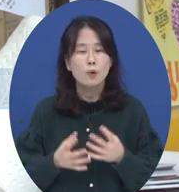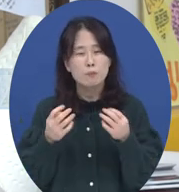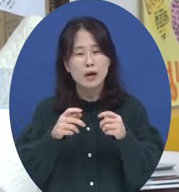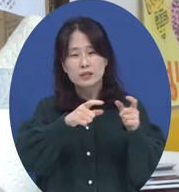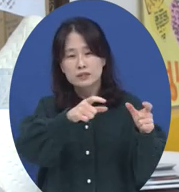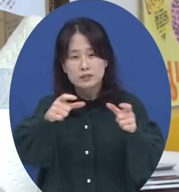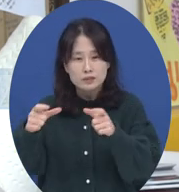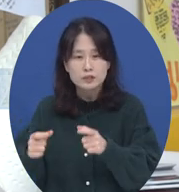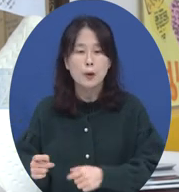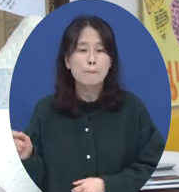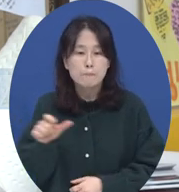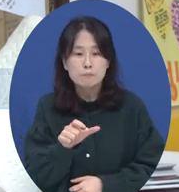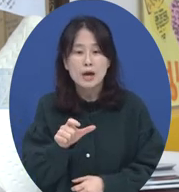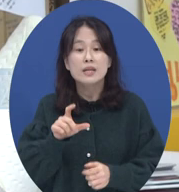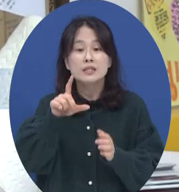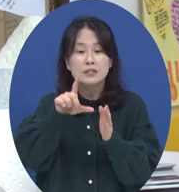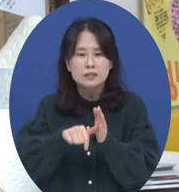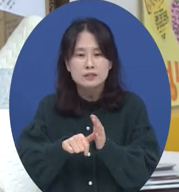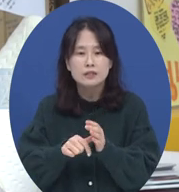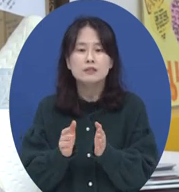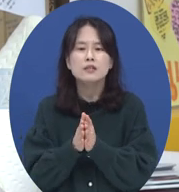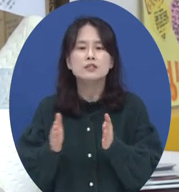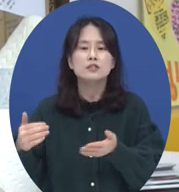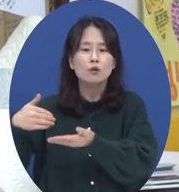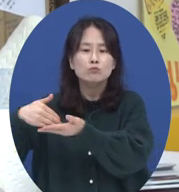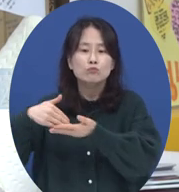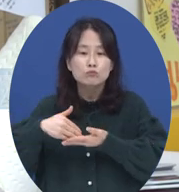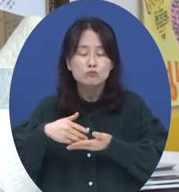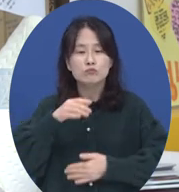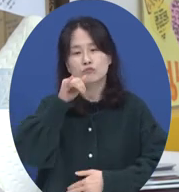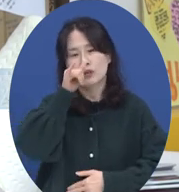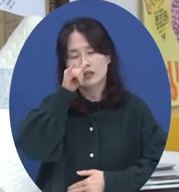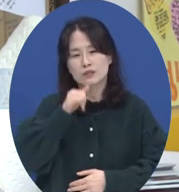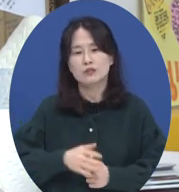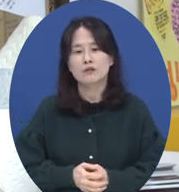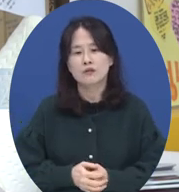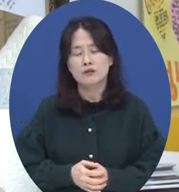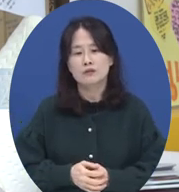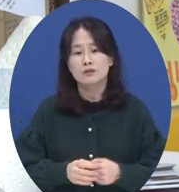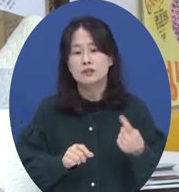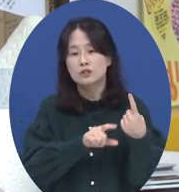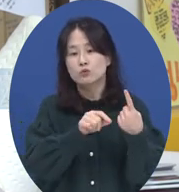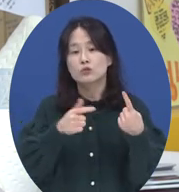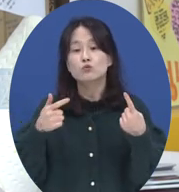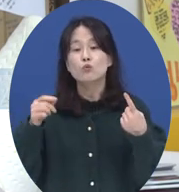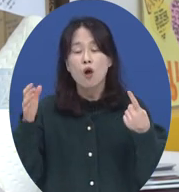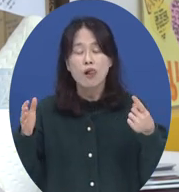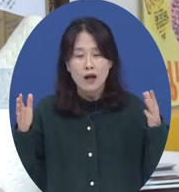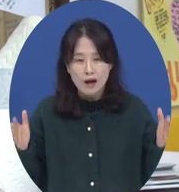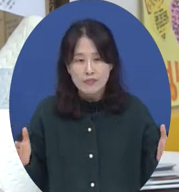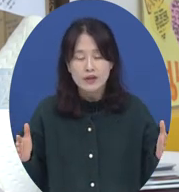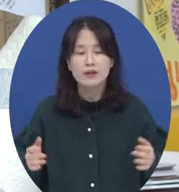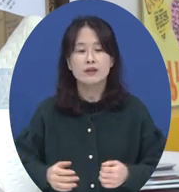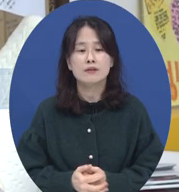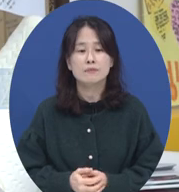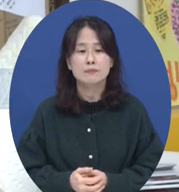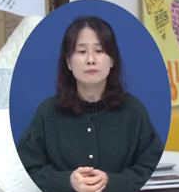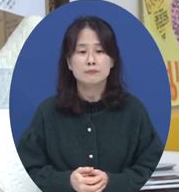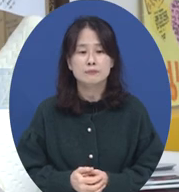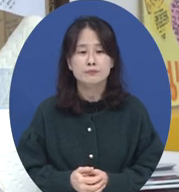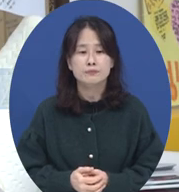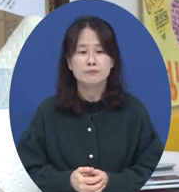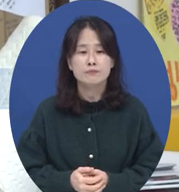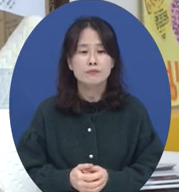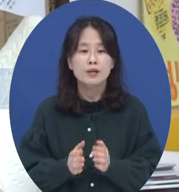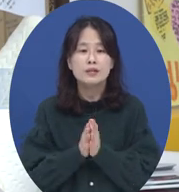많은 지자체에서 빠른 시일에 좀 오픈을 요청해 와서 최대한 상반기 안에